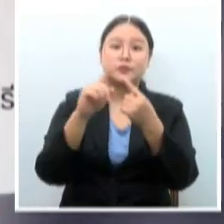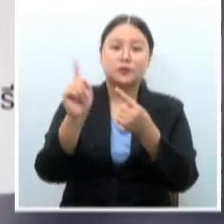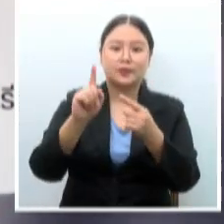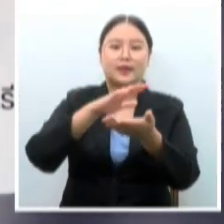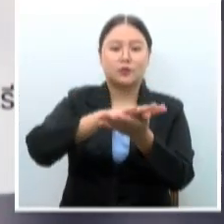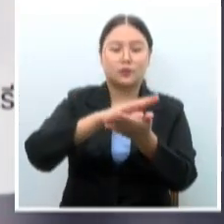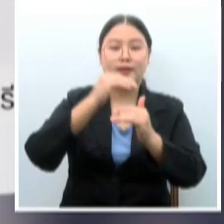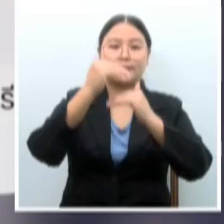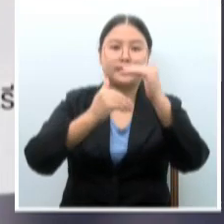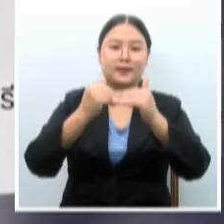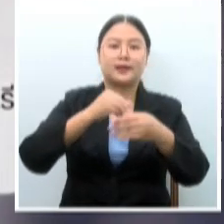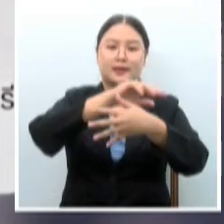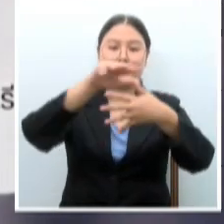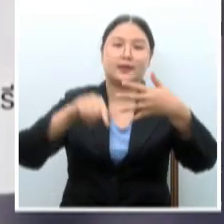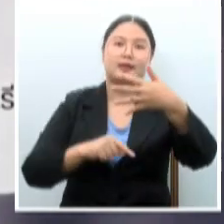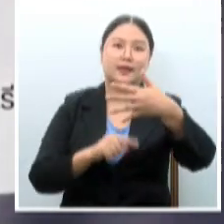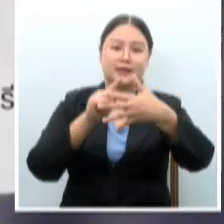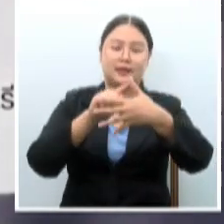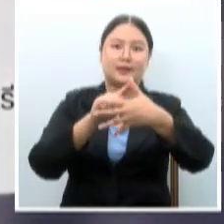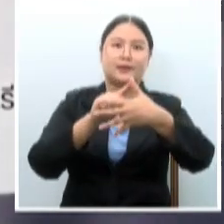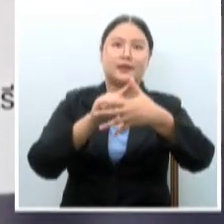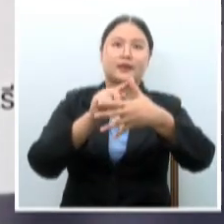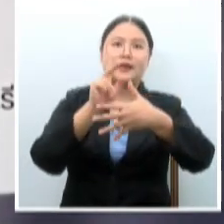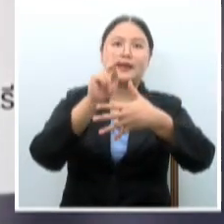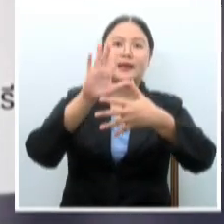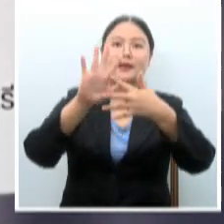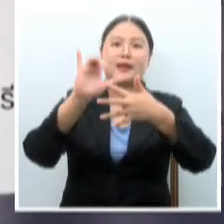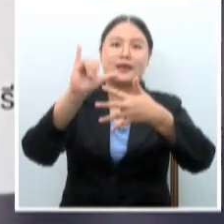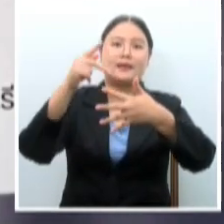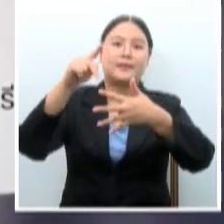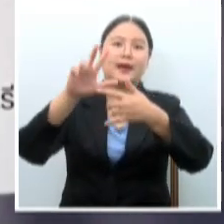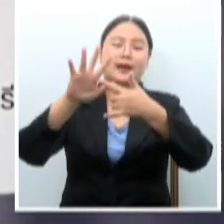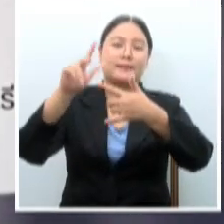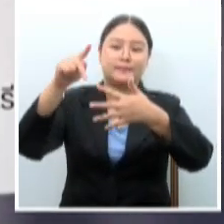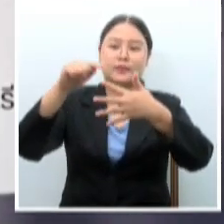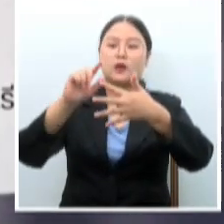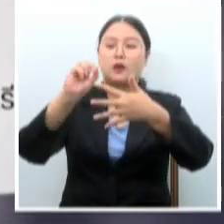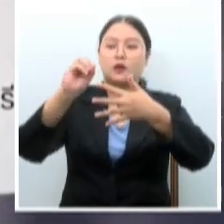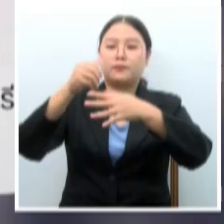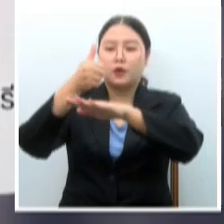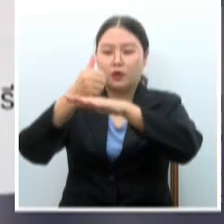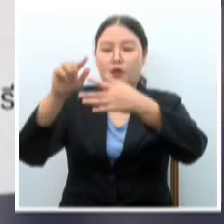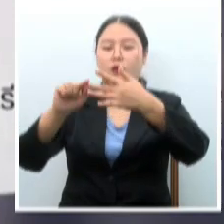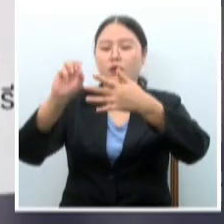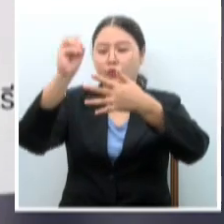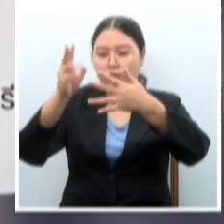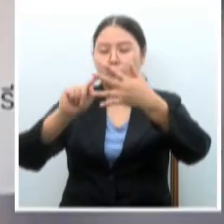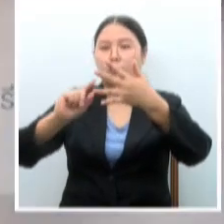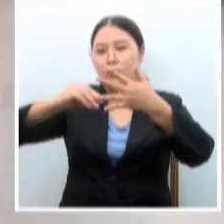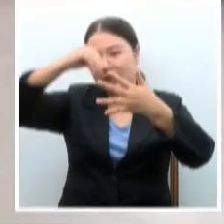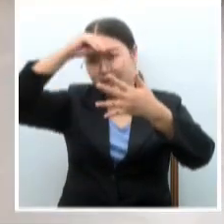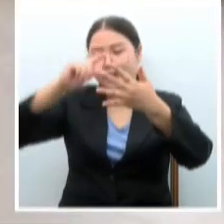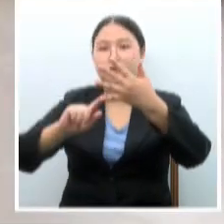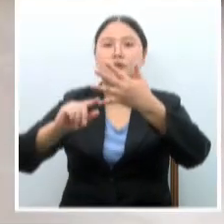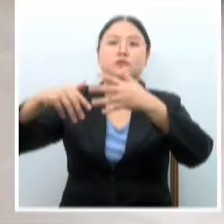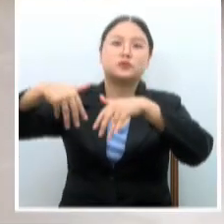มีการพัฒนา5ด้านคือด้านกายภาพด้านผู้บริหารด้านครูด้านผู้เรียนและด้านชุมชน